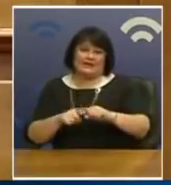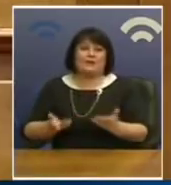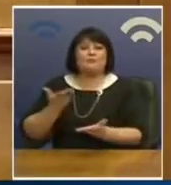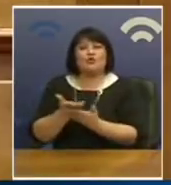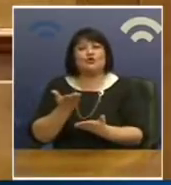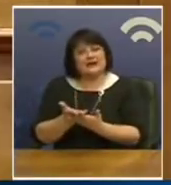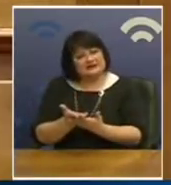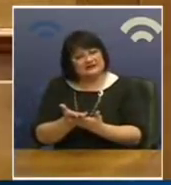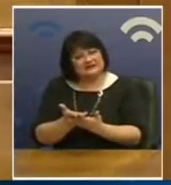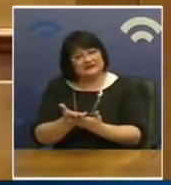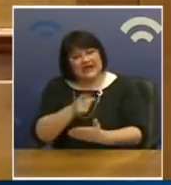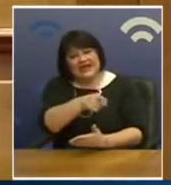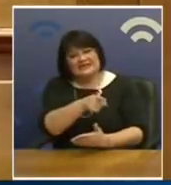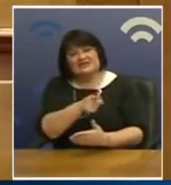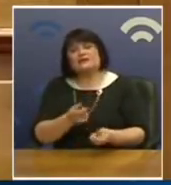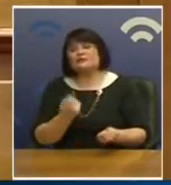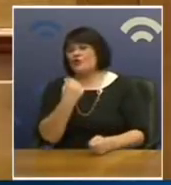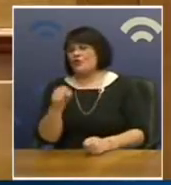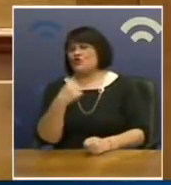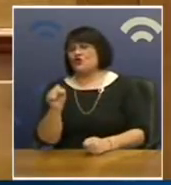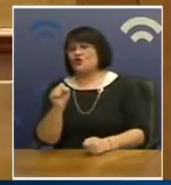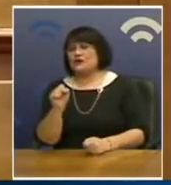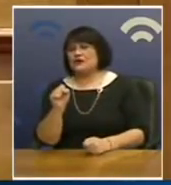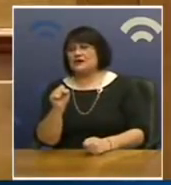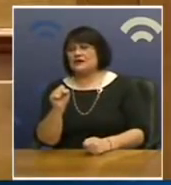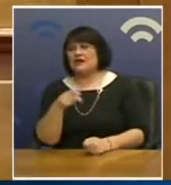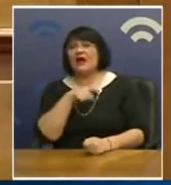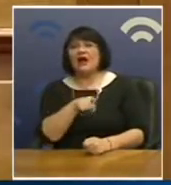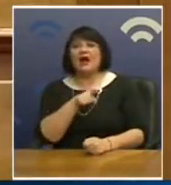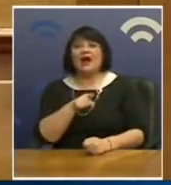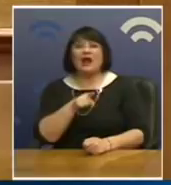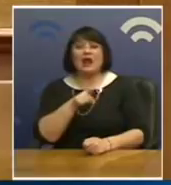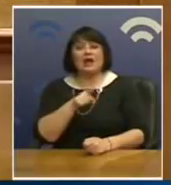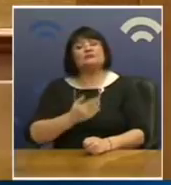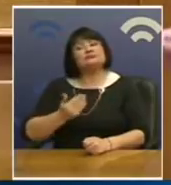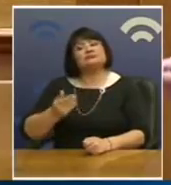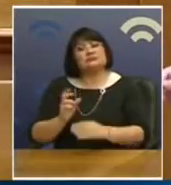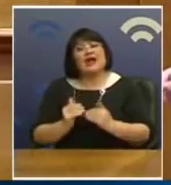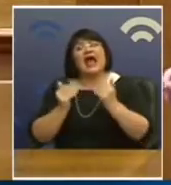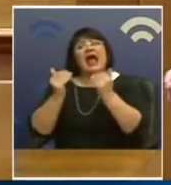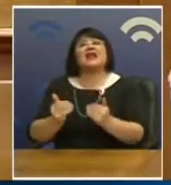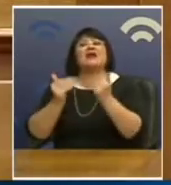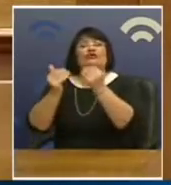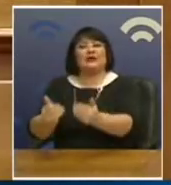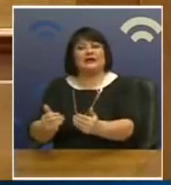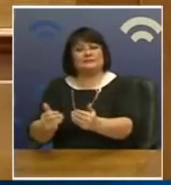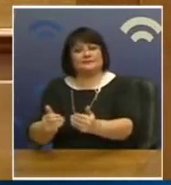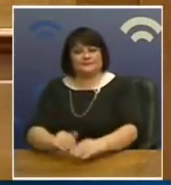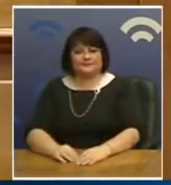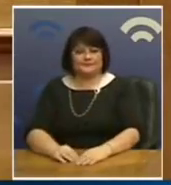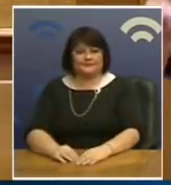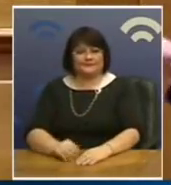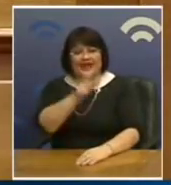τώρα μπλοκάρετε με την άρνησή σας, αλλά δεν τις ματαιώνετε. Απλώς τις αναβάλλετε. Γιατί όσο και αν